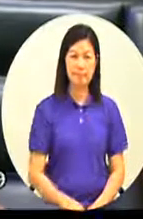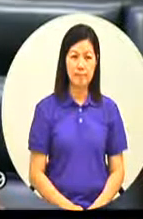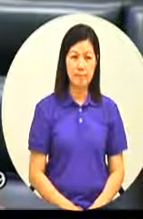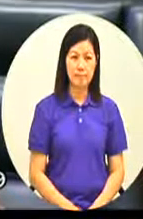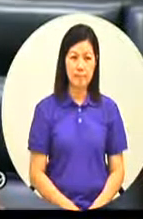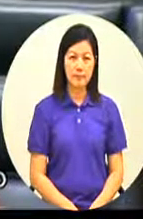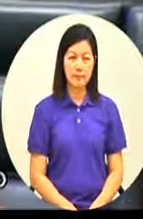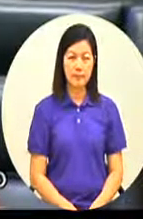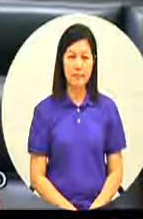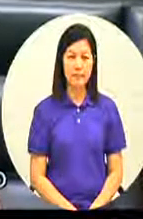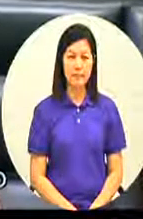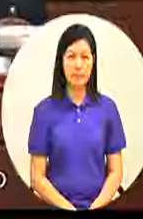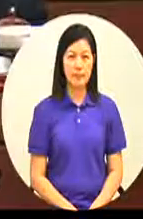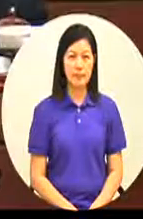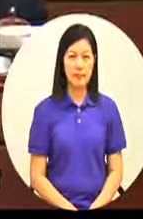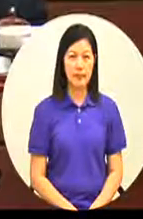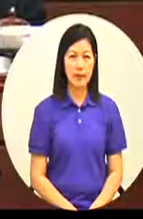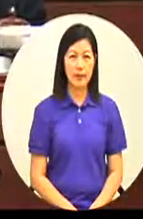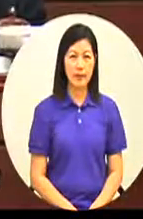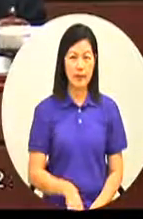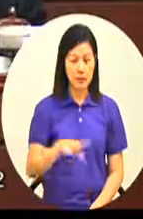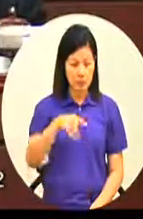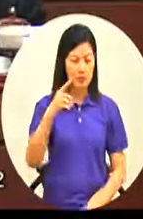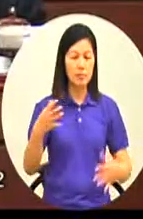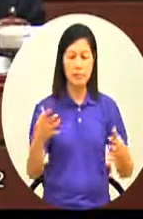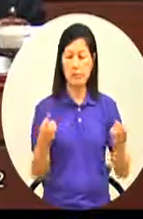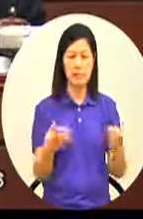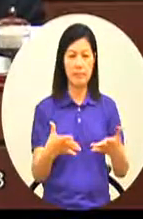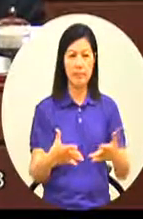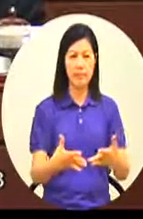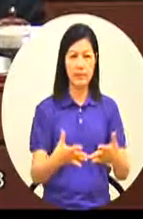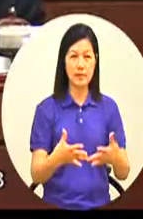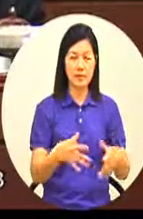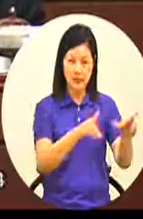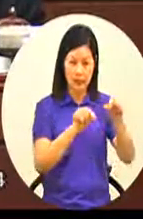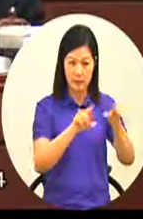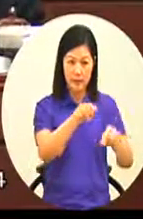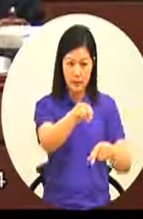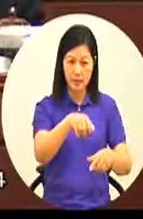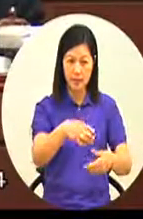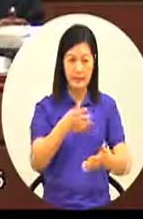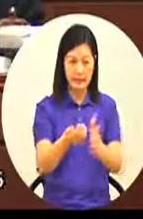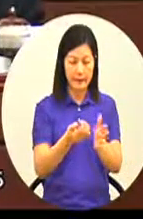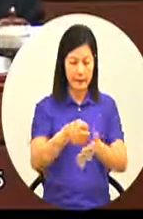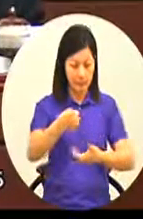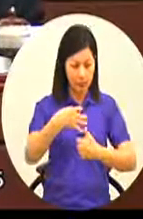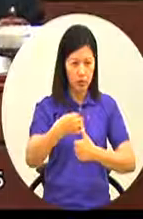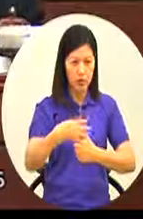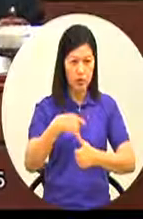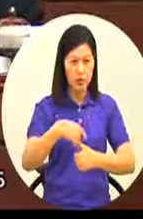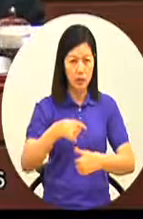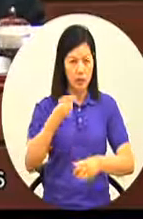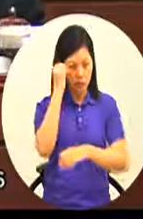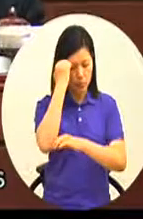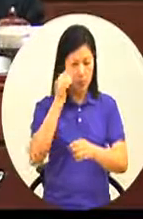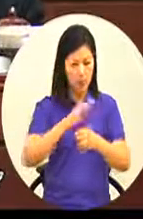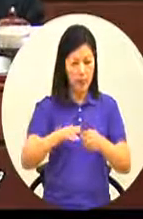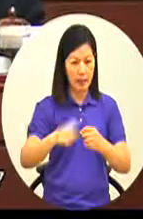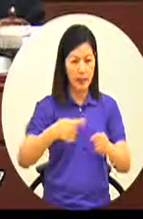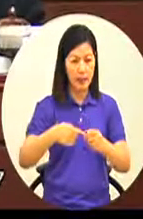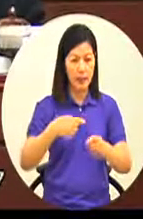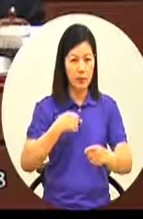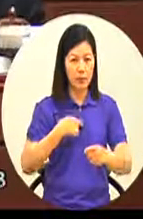啊，多谢主席，啊，多谢张议员哈，我想无问题哈，我会照这個议员你所建议的，因为伊这是要居住满一年呐，啊，阮是